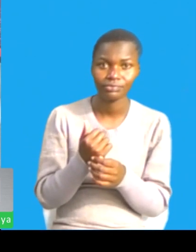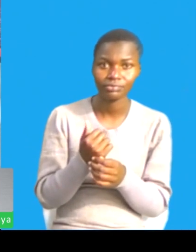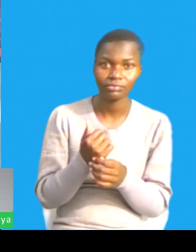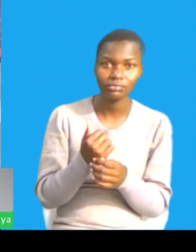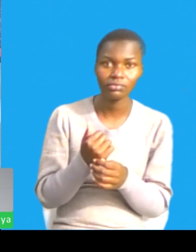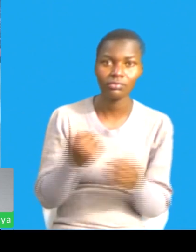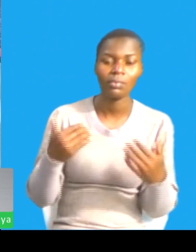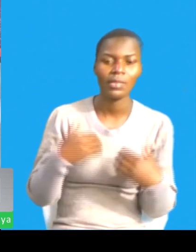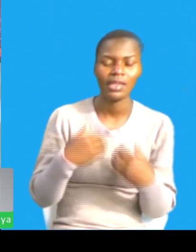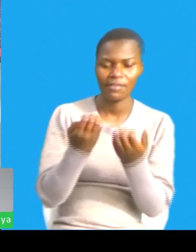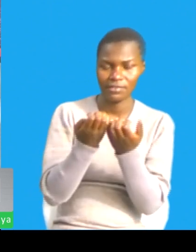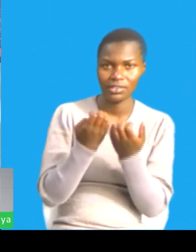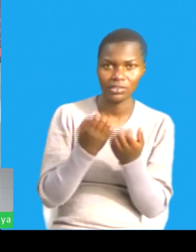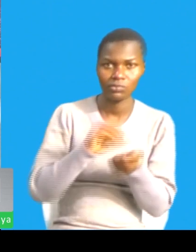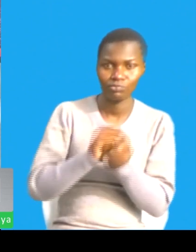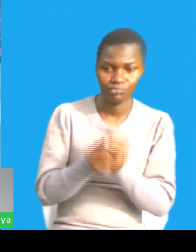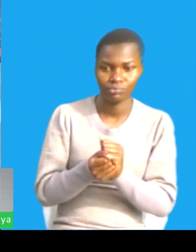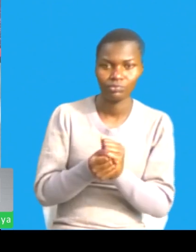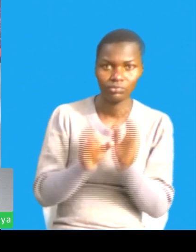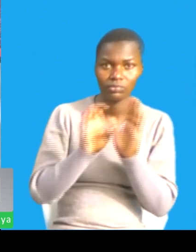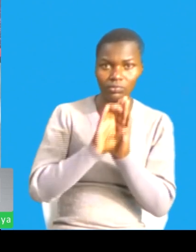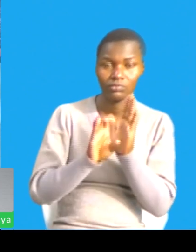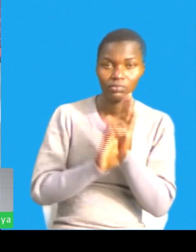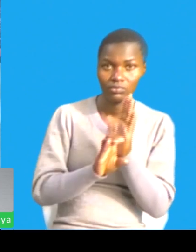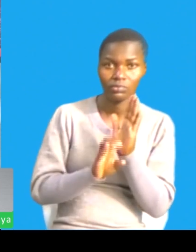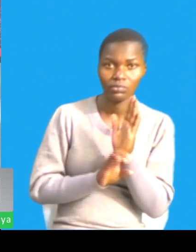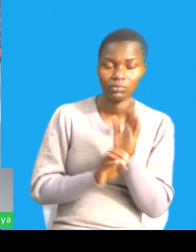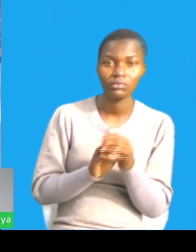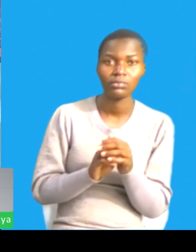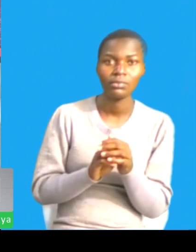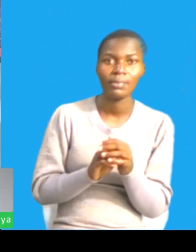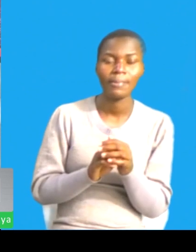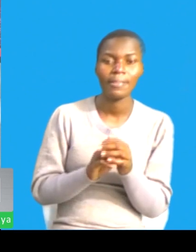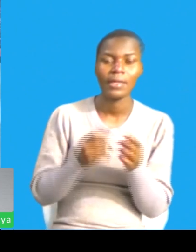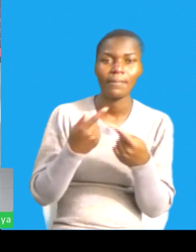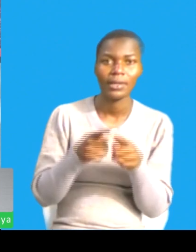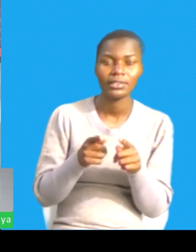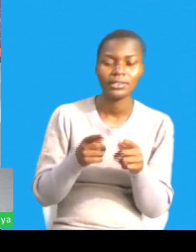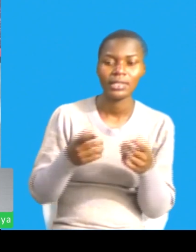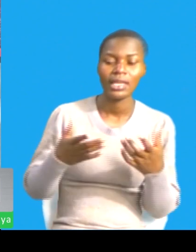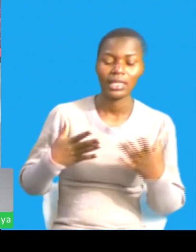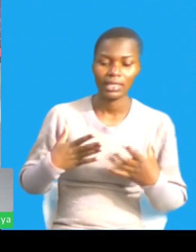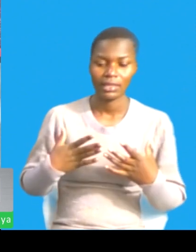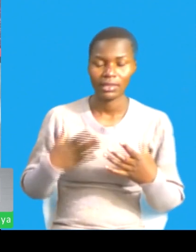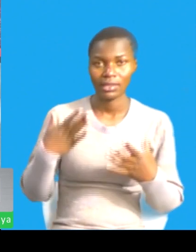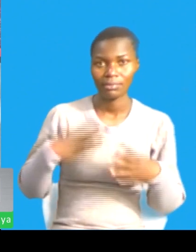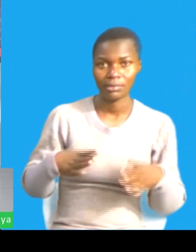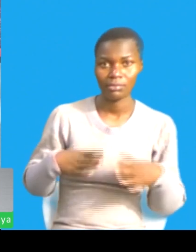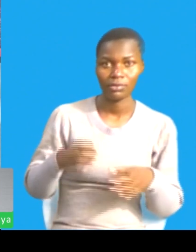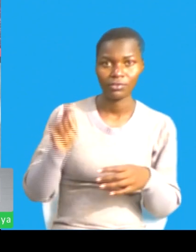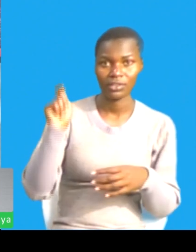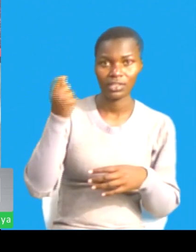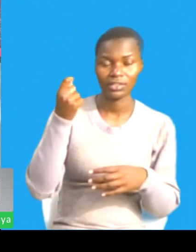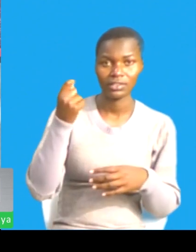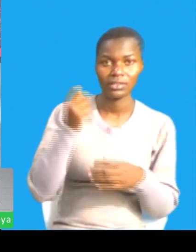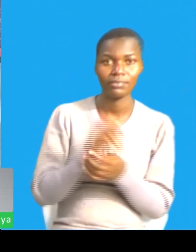kubadilisha katiba. Yeah. Lakini sasa inatakiwa tusikizane kama wa Kenya vitu fulani, na sisi kama Free Kenya tuko